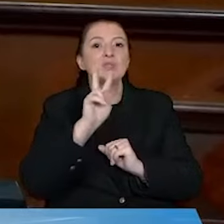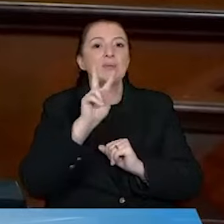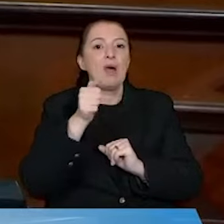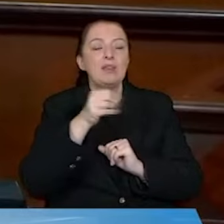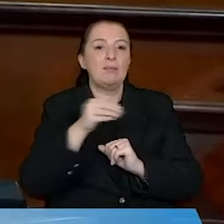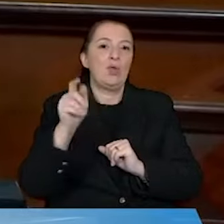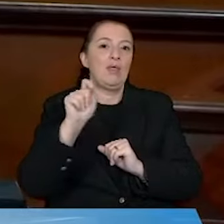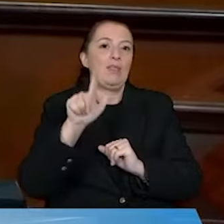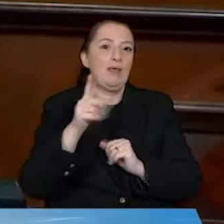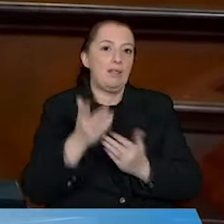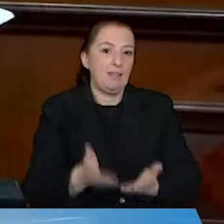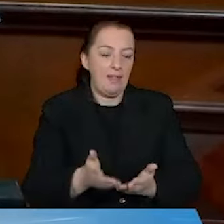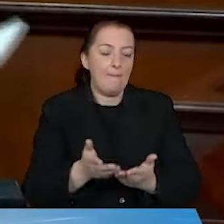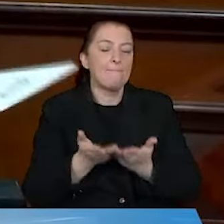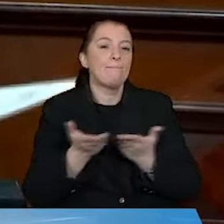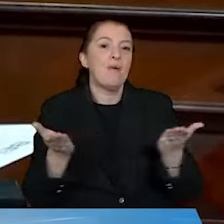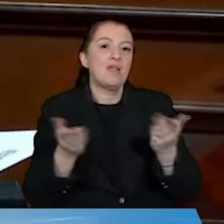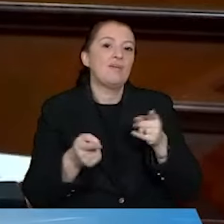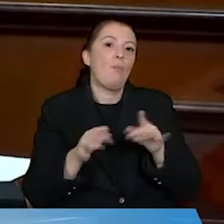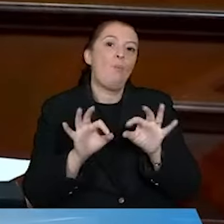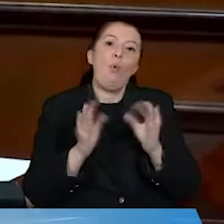226 milyon TL. Maalesef böyle.